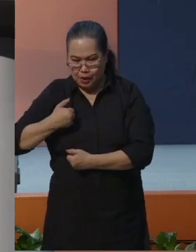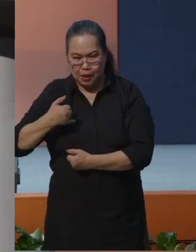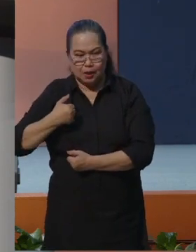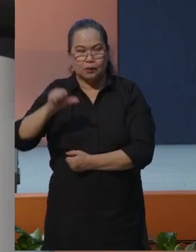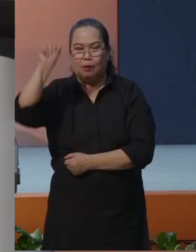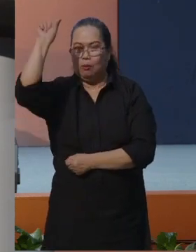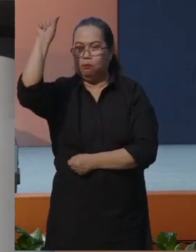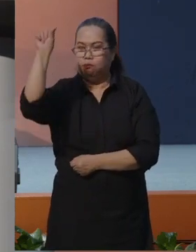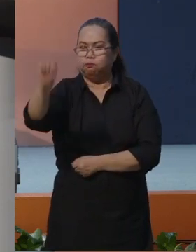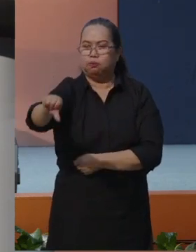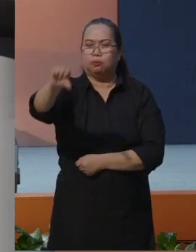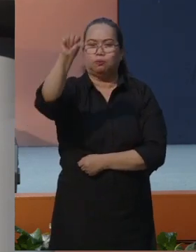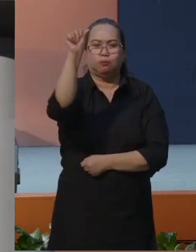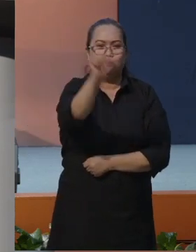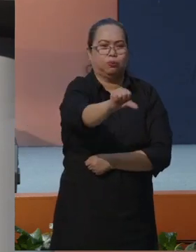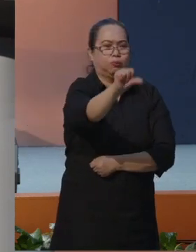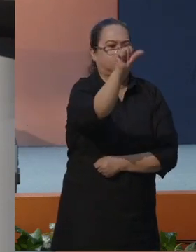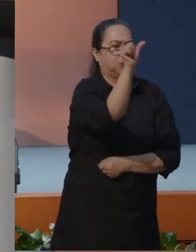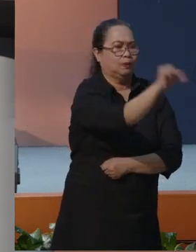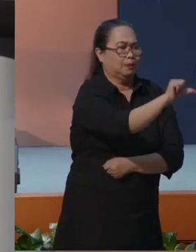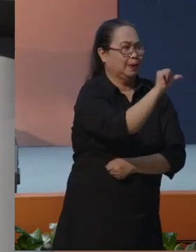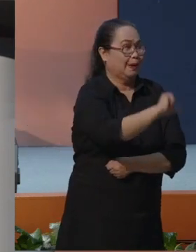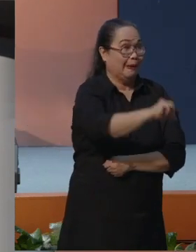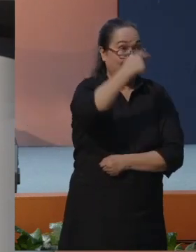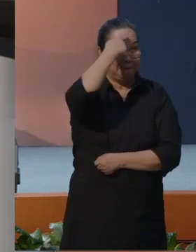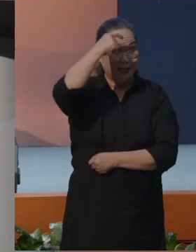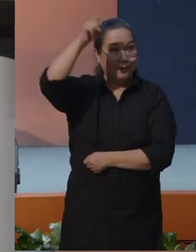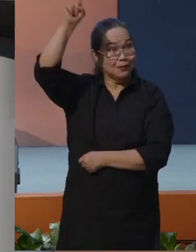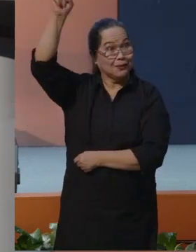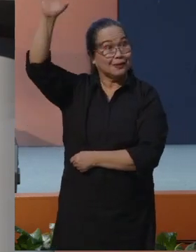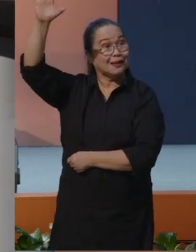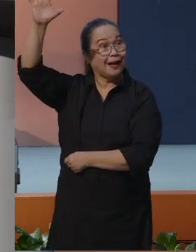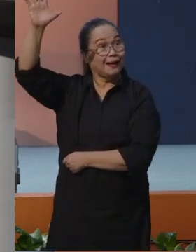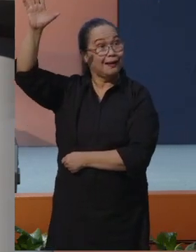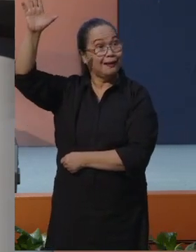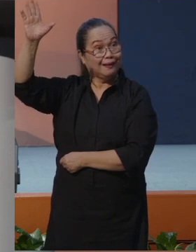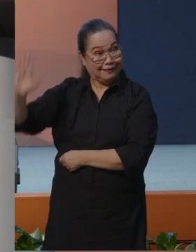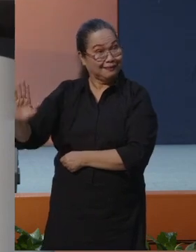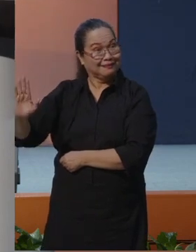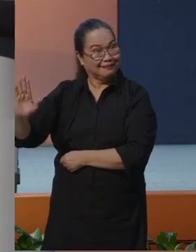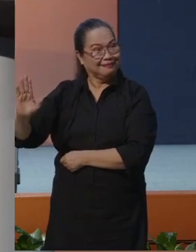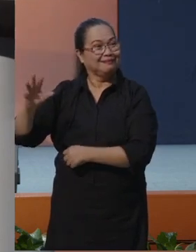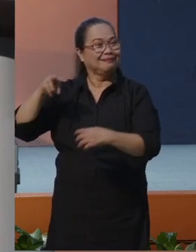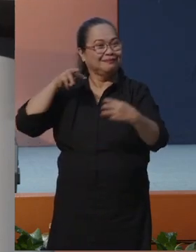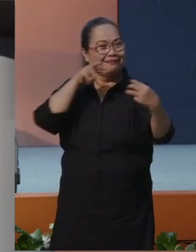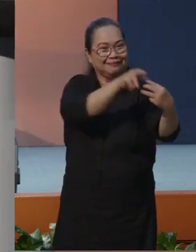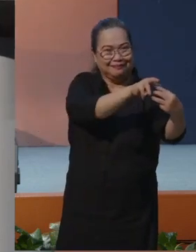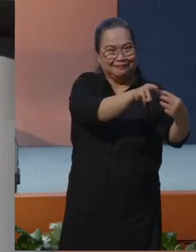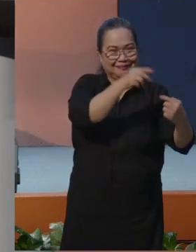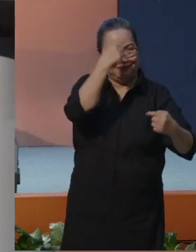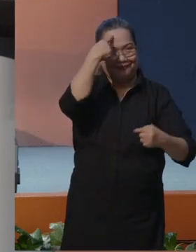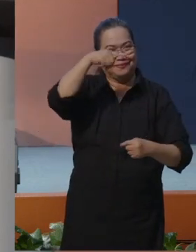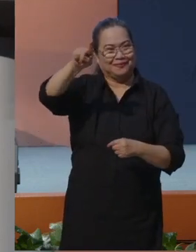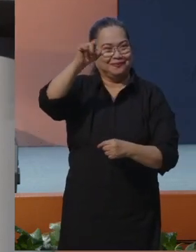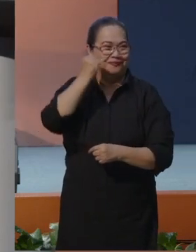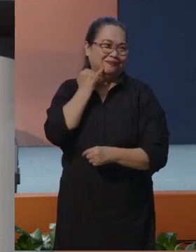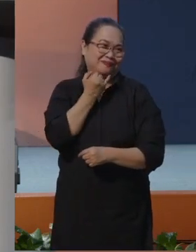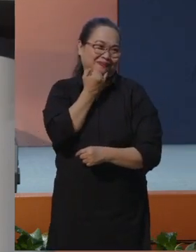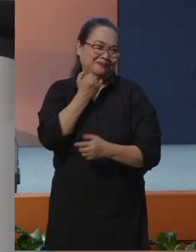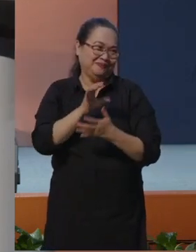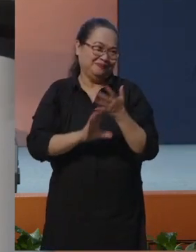these kings because the Lord God of Israel fought for Israel. Sa chapter 11 verse 20, sa chapter 11